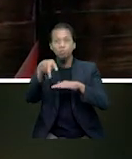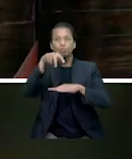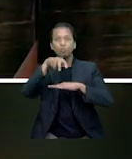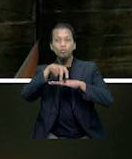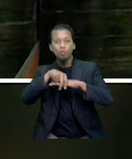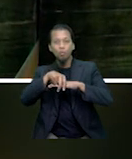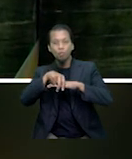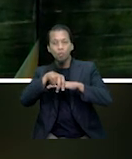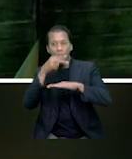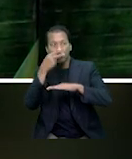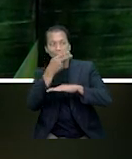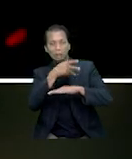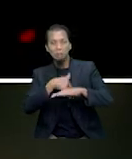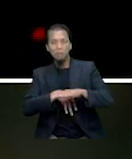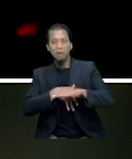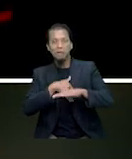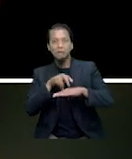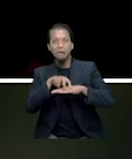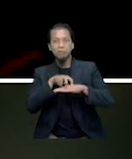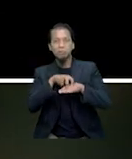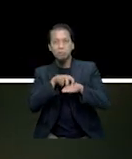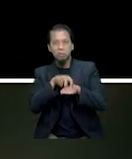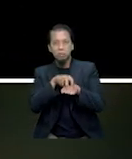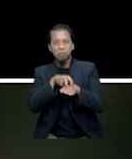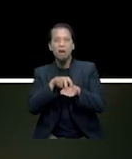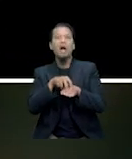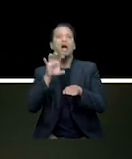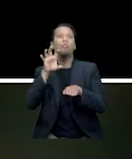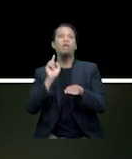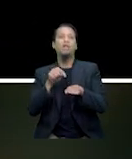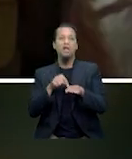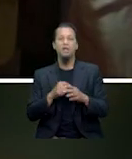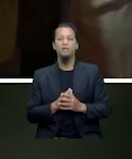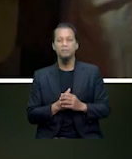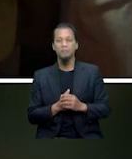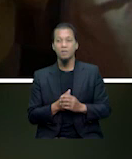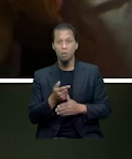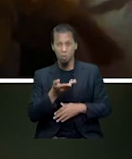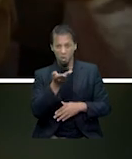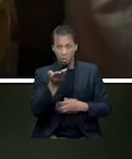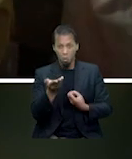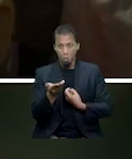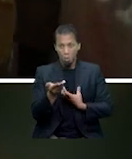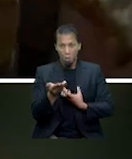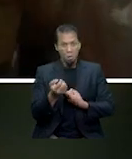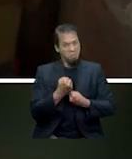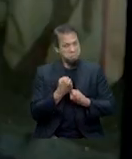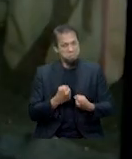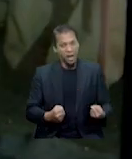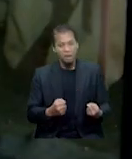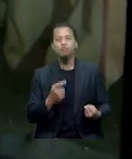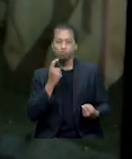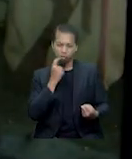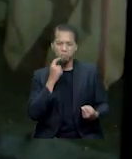di dalam bus hantu pemirsa sehingga para pengunjung yang memiliki adrenalin tinggi bisa langsung mencoba bus Santo ini